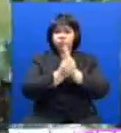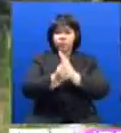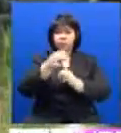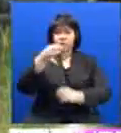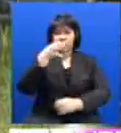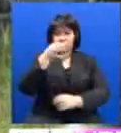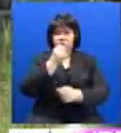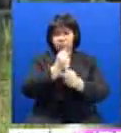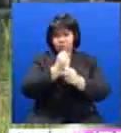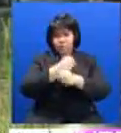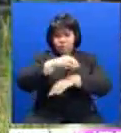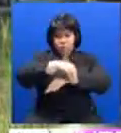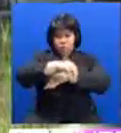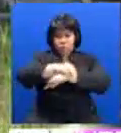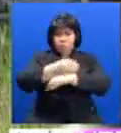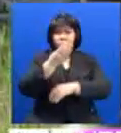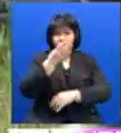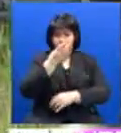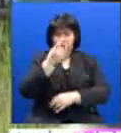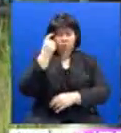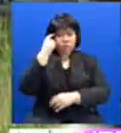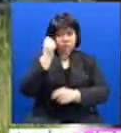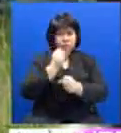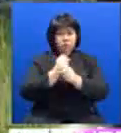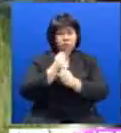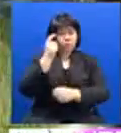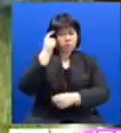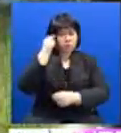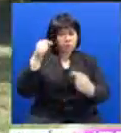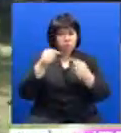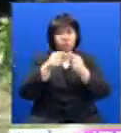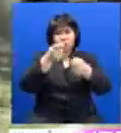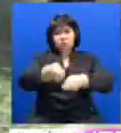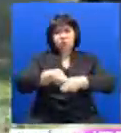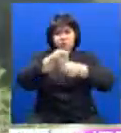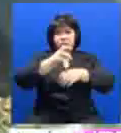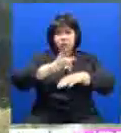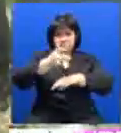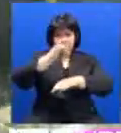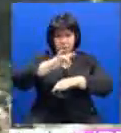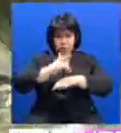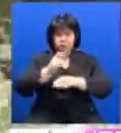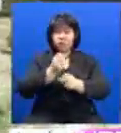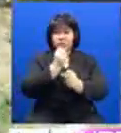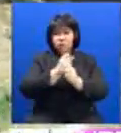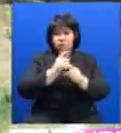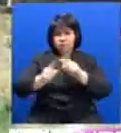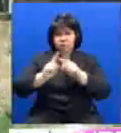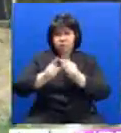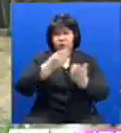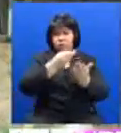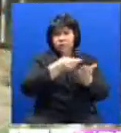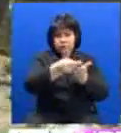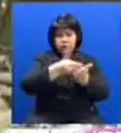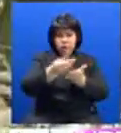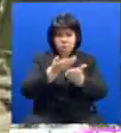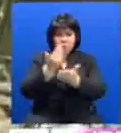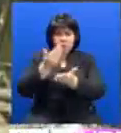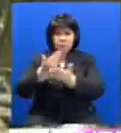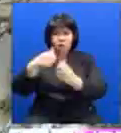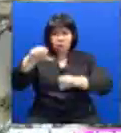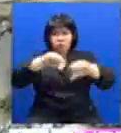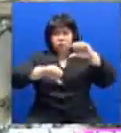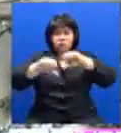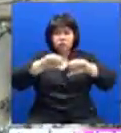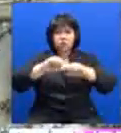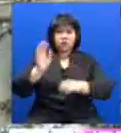ทำนาและปลูกฝังแนวความคิดการทำการเกษตรแบบอินทรีย์เพื่อลดต้นทุนการผลิตไม่ต้องพึ่งพาสารเคมี